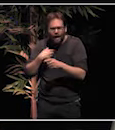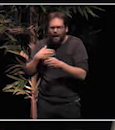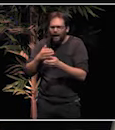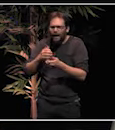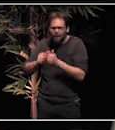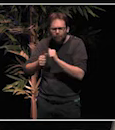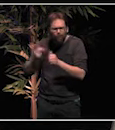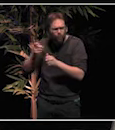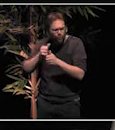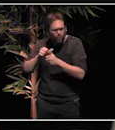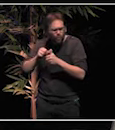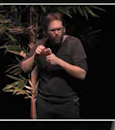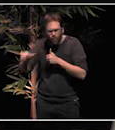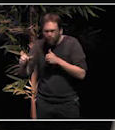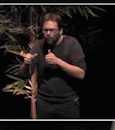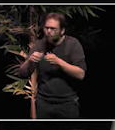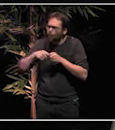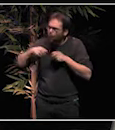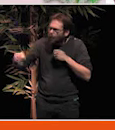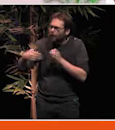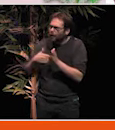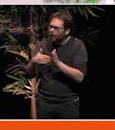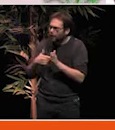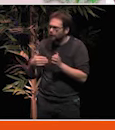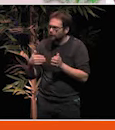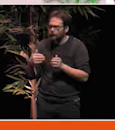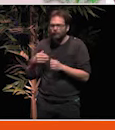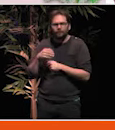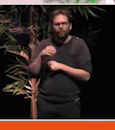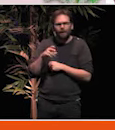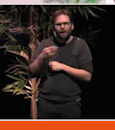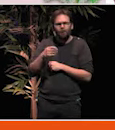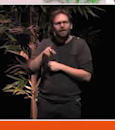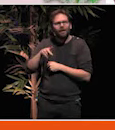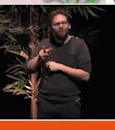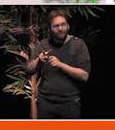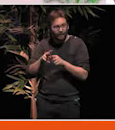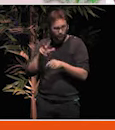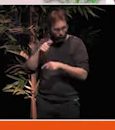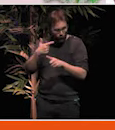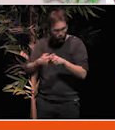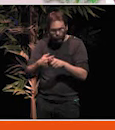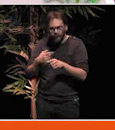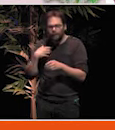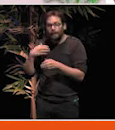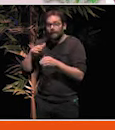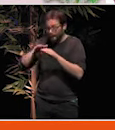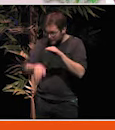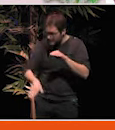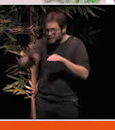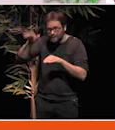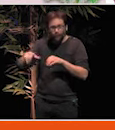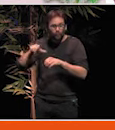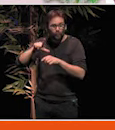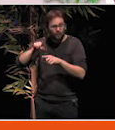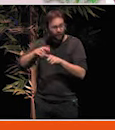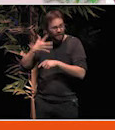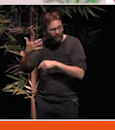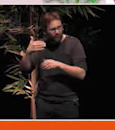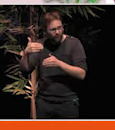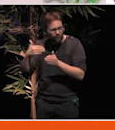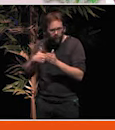celle que vous avez à l'écran. Donc, c'est deux fois l'UTMB en distance et deux fois et demi en dénivelé. Donc là, on est sur des formats de